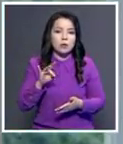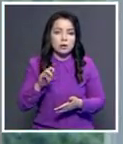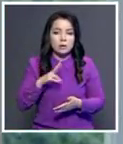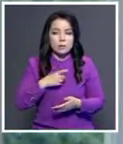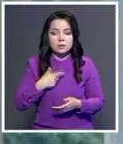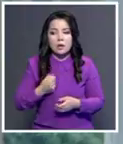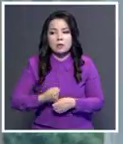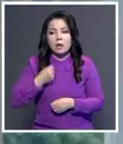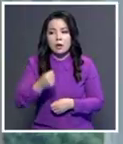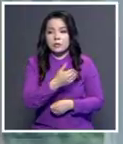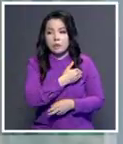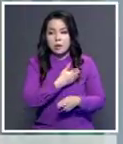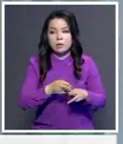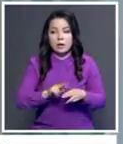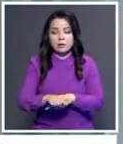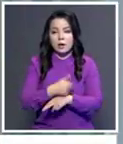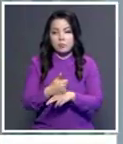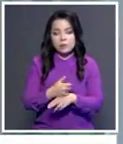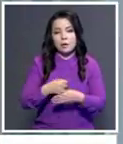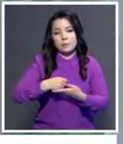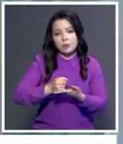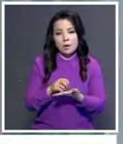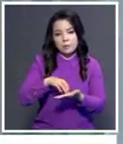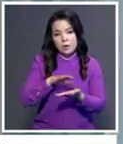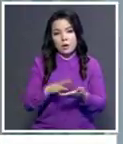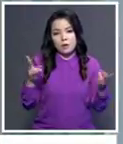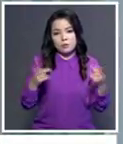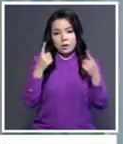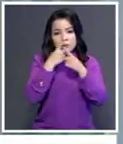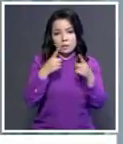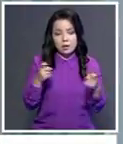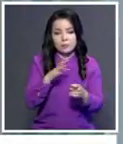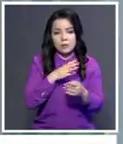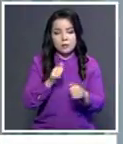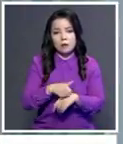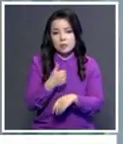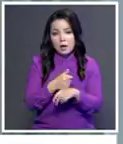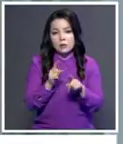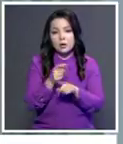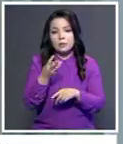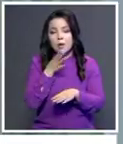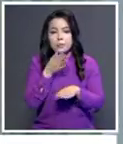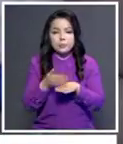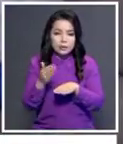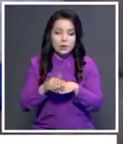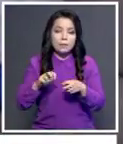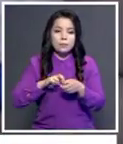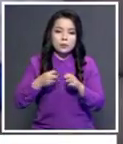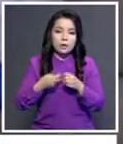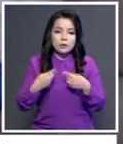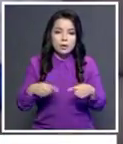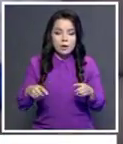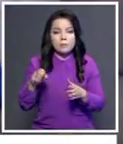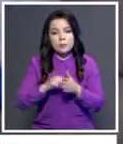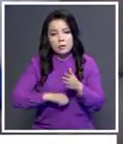үміткерді заң шығарушы кеңестің спикері мақылдауы тиіс. Женералитеттің басшысы бірнеше айдан бері түрлі себептерге байланысты қайта